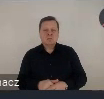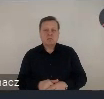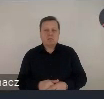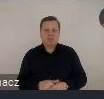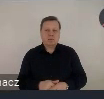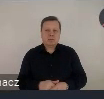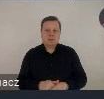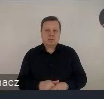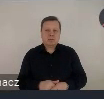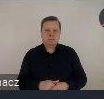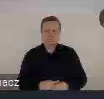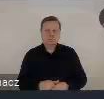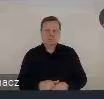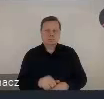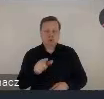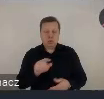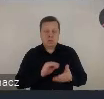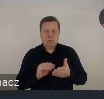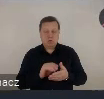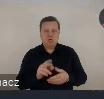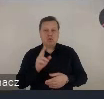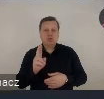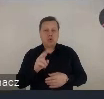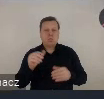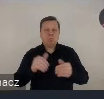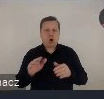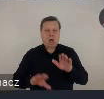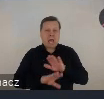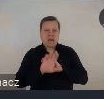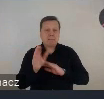w której jest opisane, kto może reprezentować